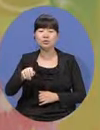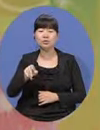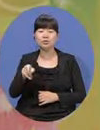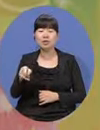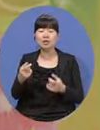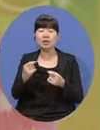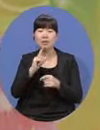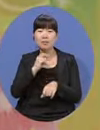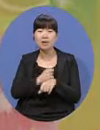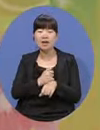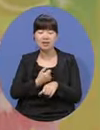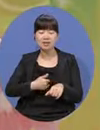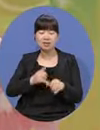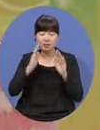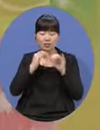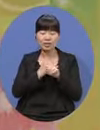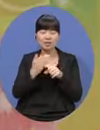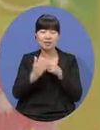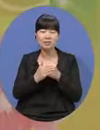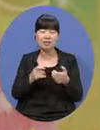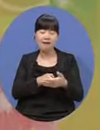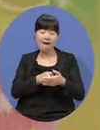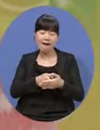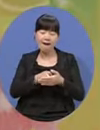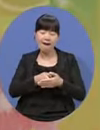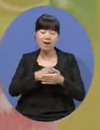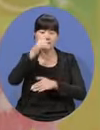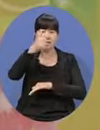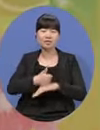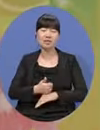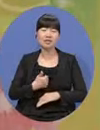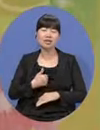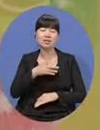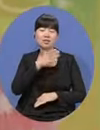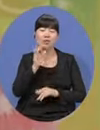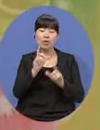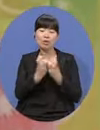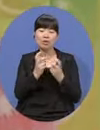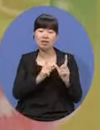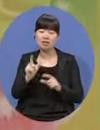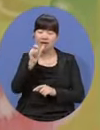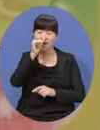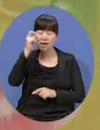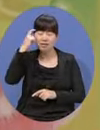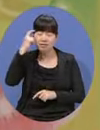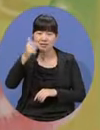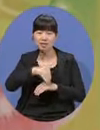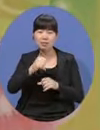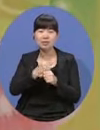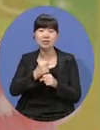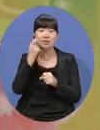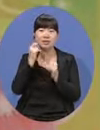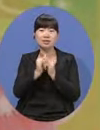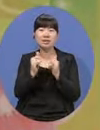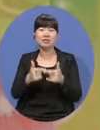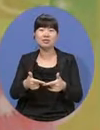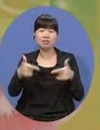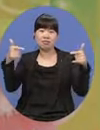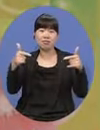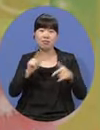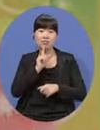애들 공부시키느라 허리띠를 졸 매고 졸라서 나중에 나는 정말 노후에 어떻게 살지도 계획도 짜지 못하시는 분들이 상당히